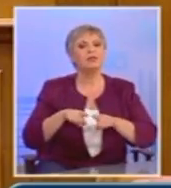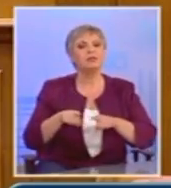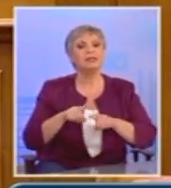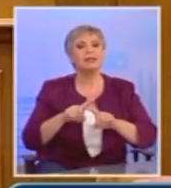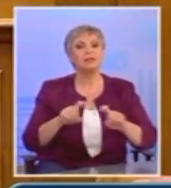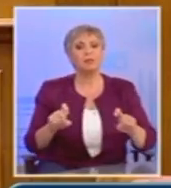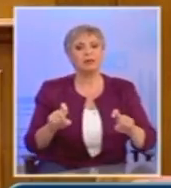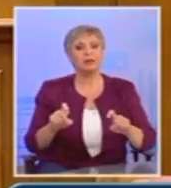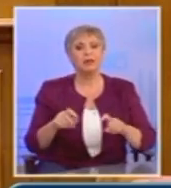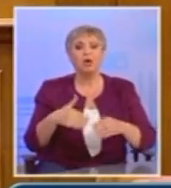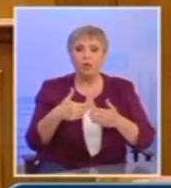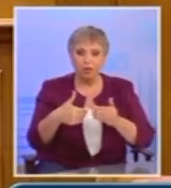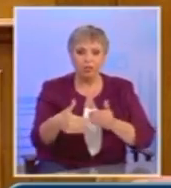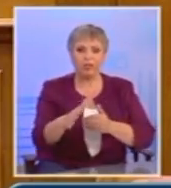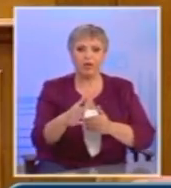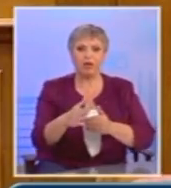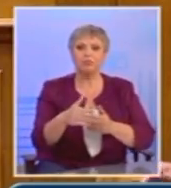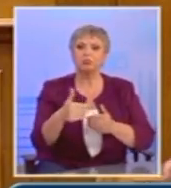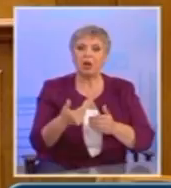την επόμενη μέρα.